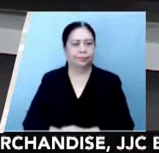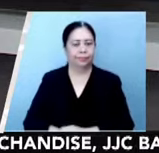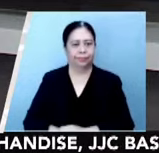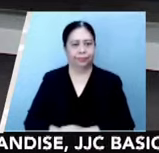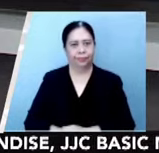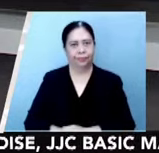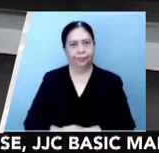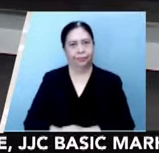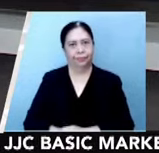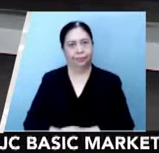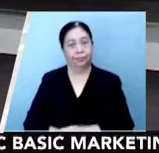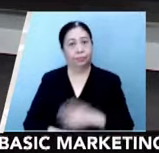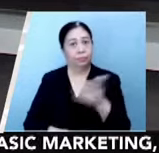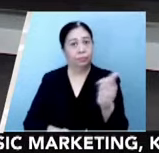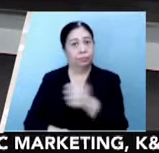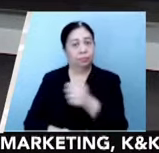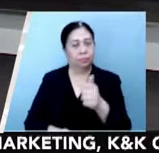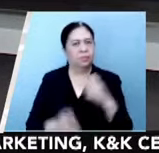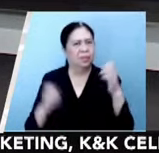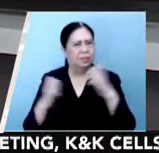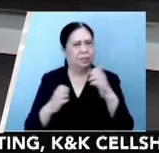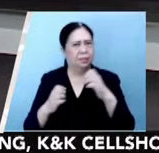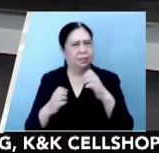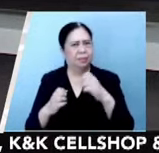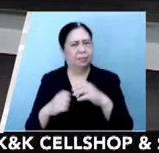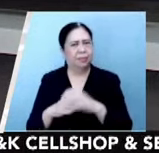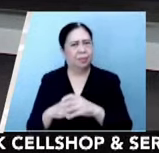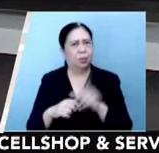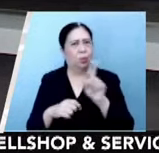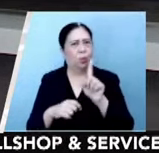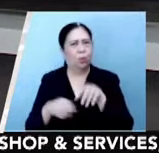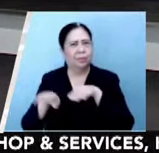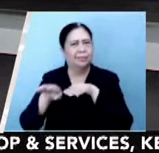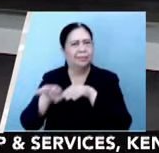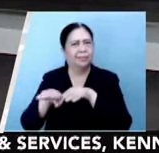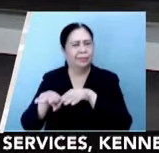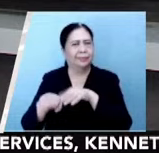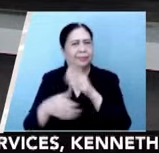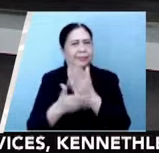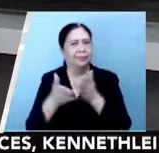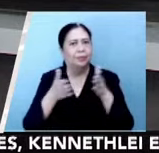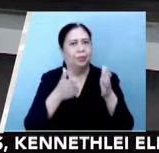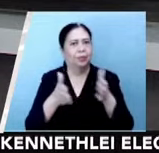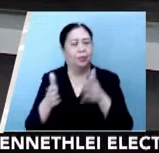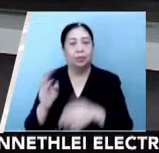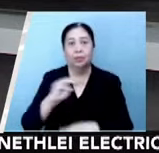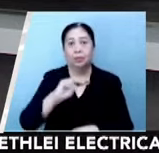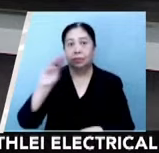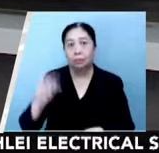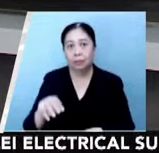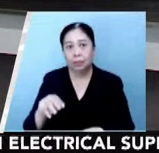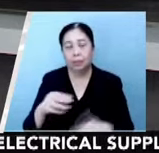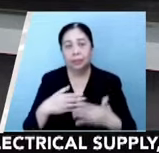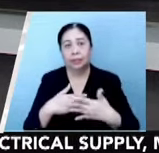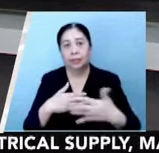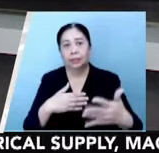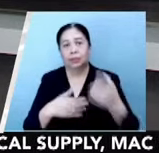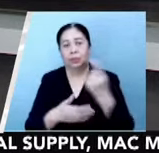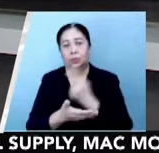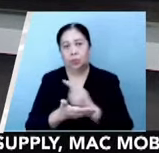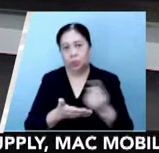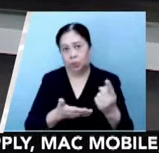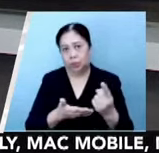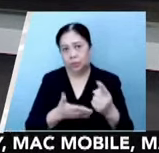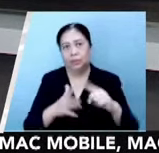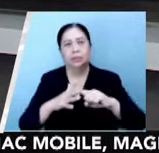Sa mga motorista, asahan na ang pagbigat ng daloy ng trapiko sa ilang daan sa Metro Manila sa mga susunod na linggo.